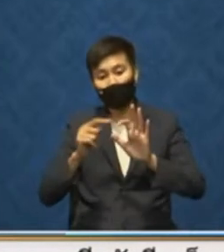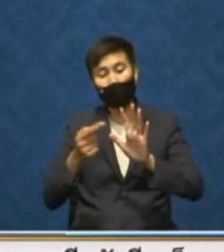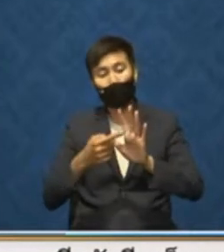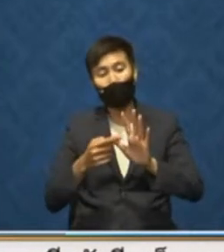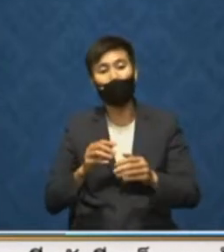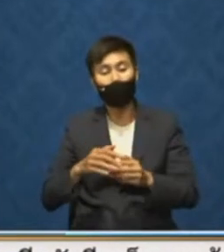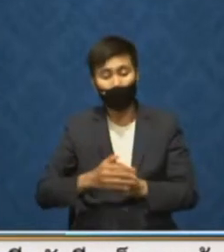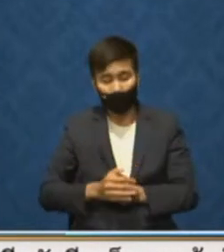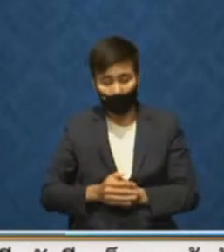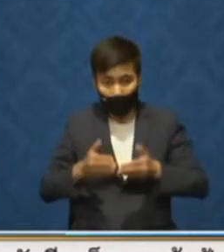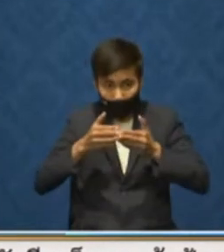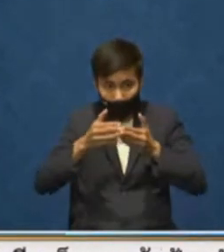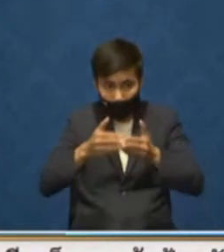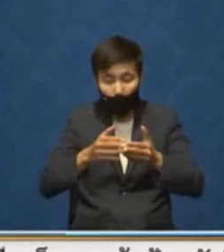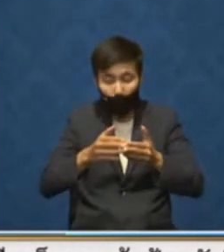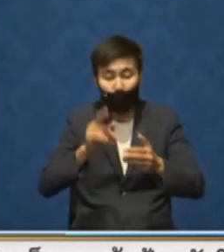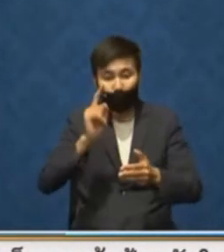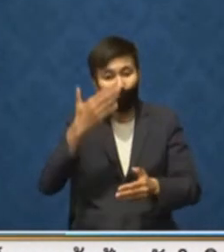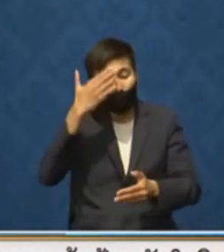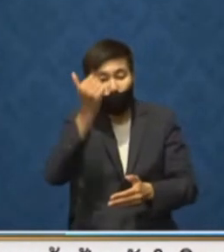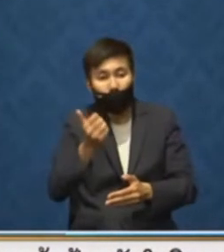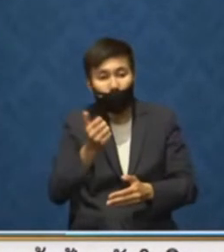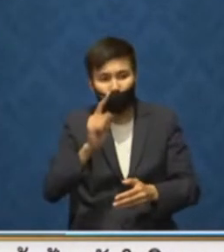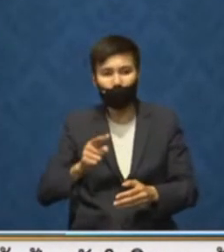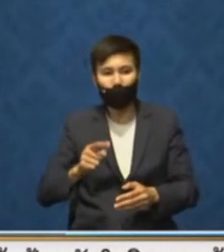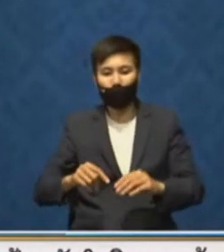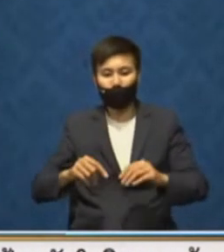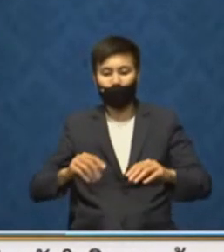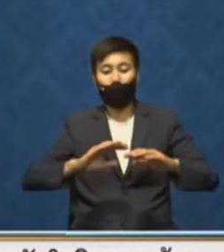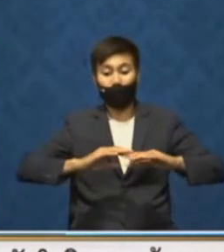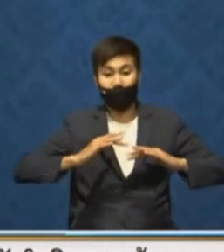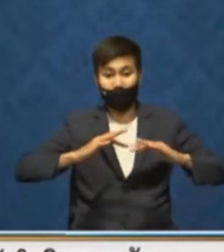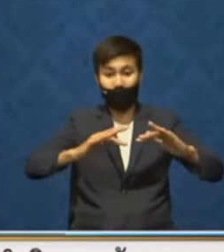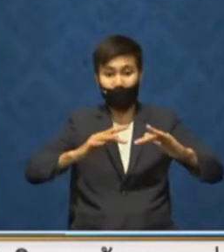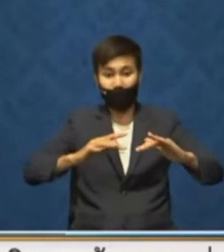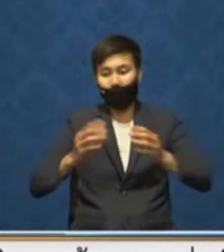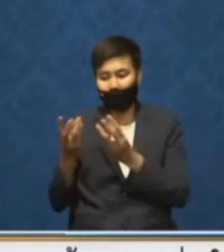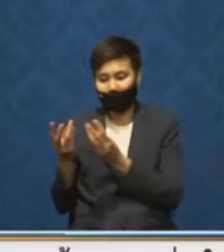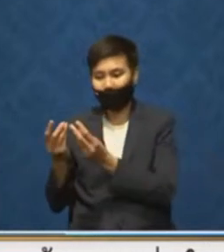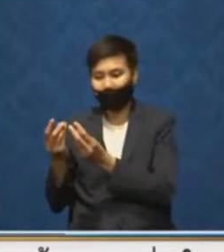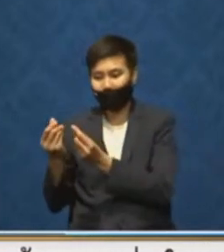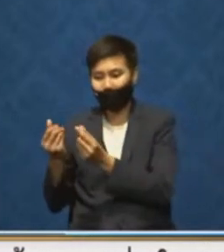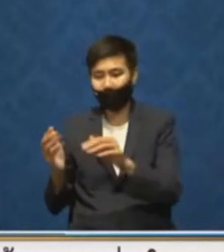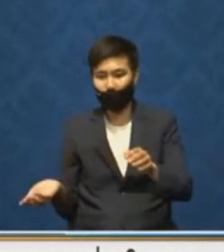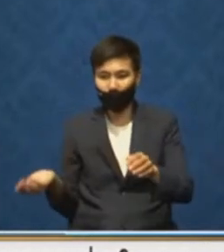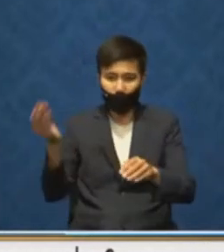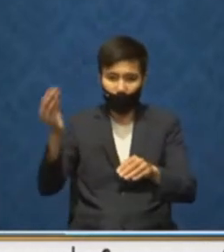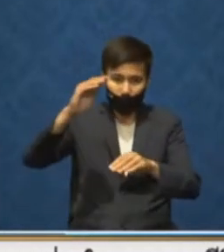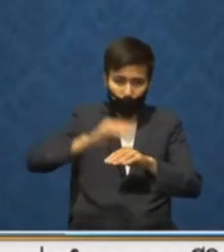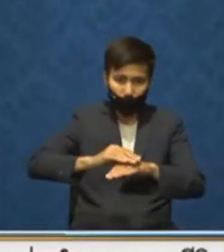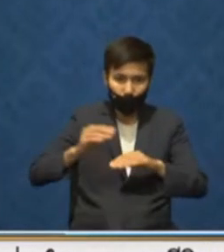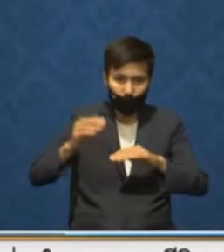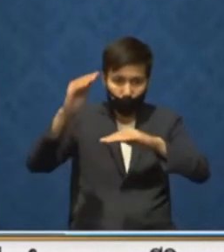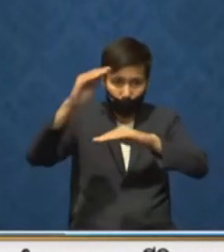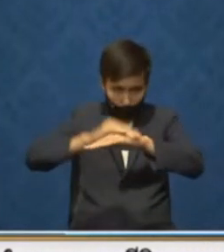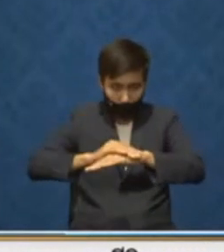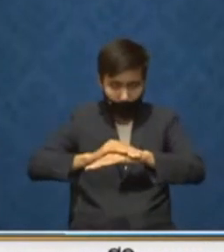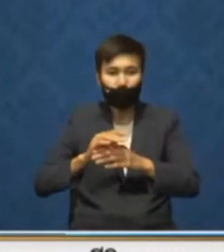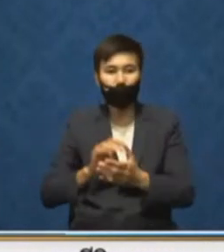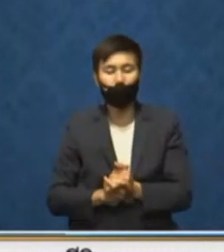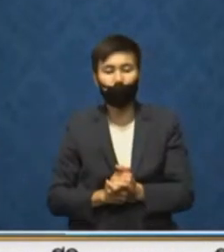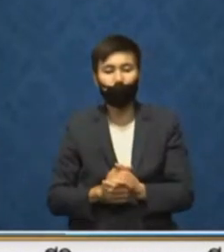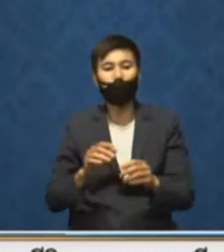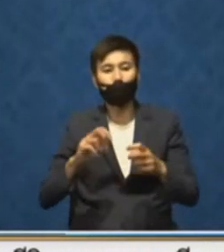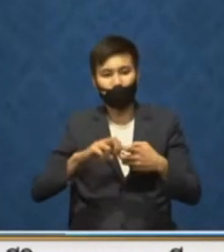กำหนดนะครับเพราะมันต้องถมทะเลไปด้วยตรงนี้หน้าตามแผนงานและช่วงที่ผ่านมามันขาดแคลนแรงงานด้วยในเรื่องของโค